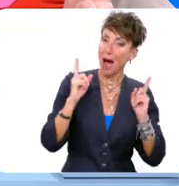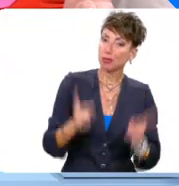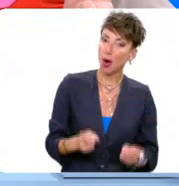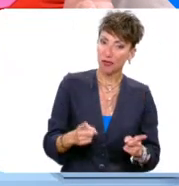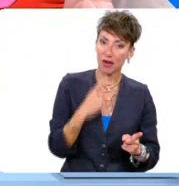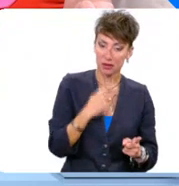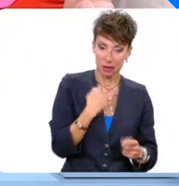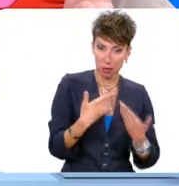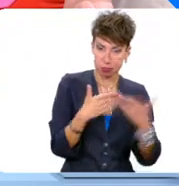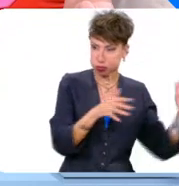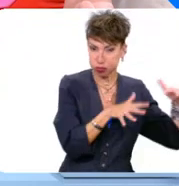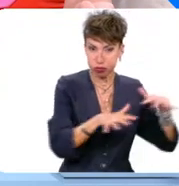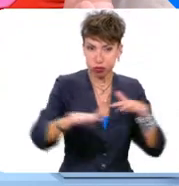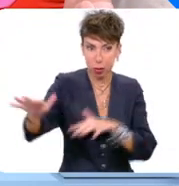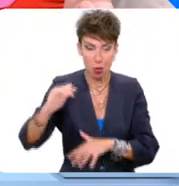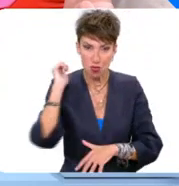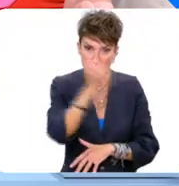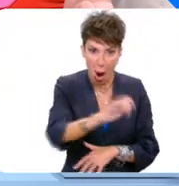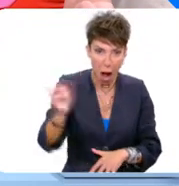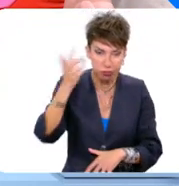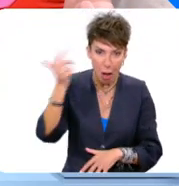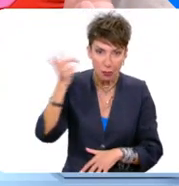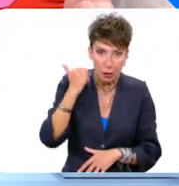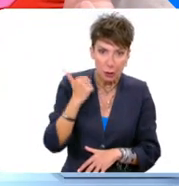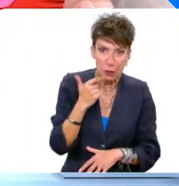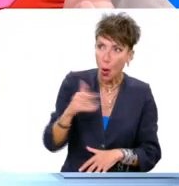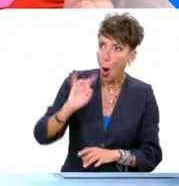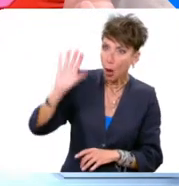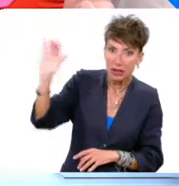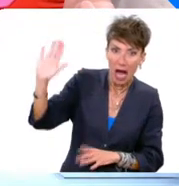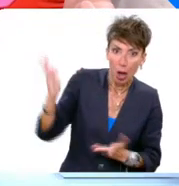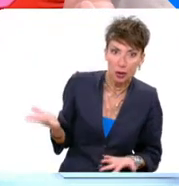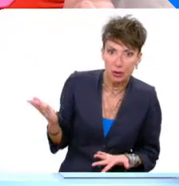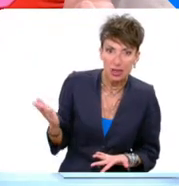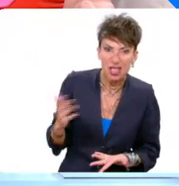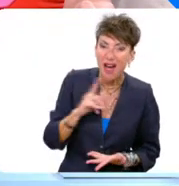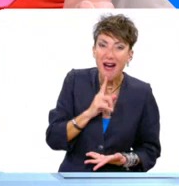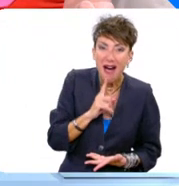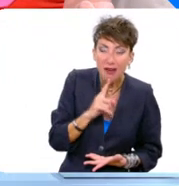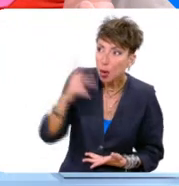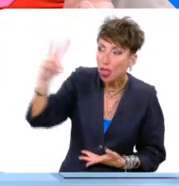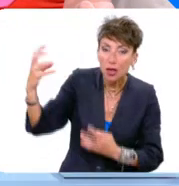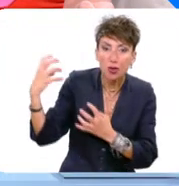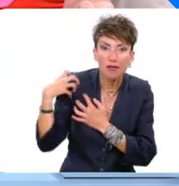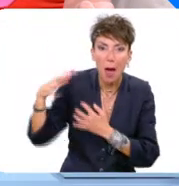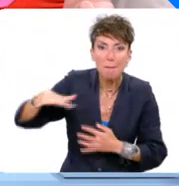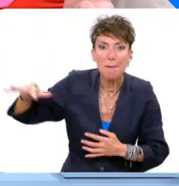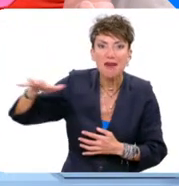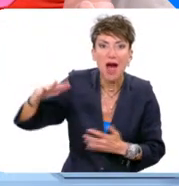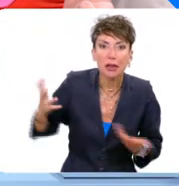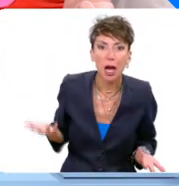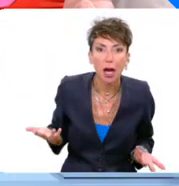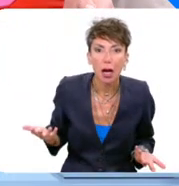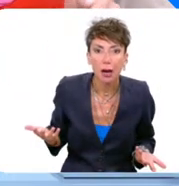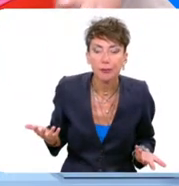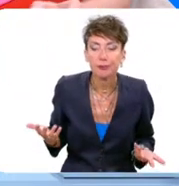κάτι εάν δεν είχε ευθύνη ο για έργο της περιφέρειας ναι αν δεν είχε ευθύνη ο δήμαρχος αν